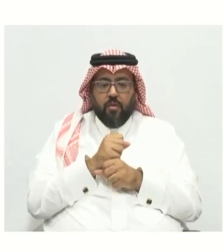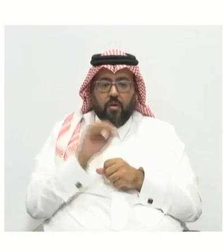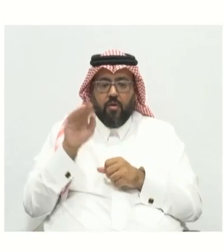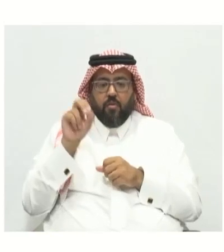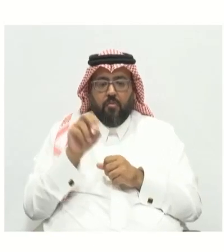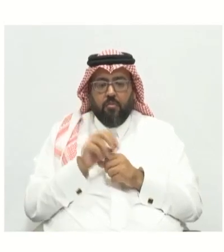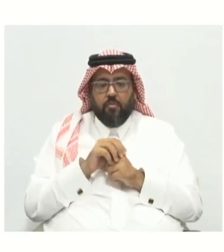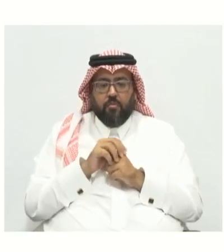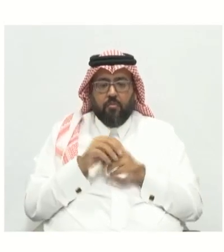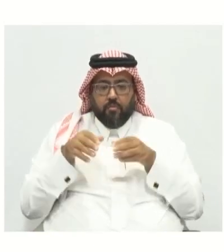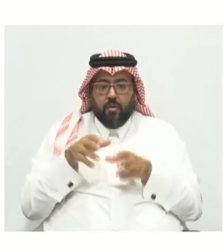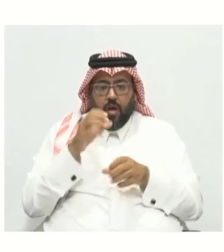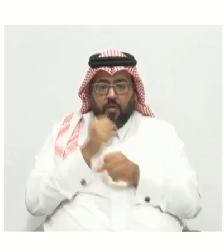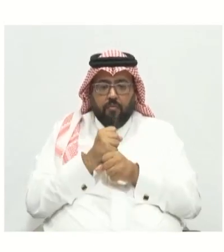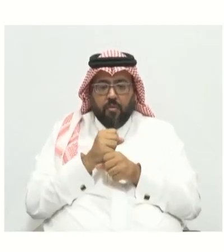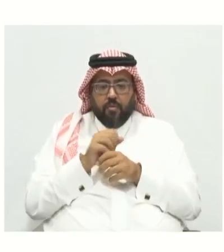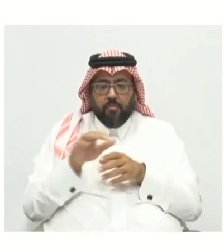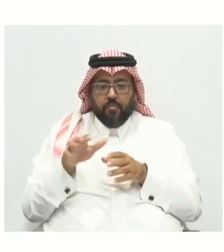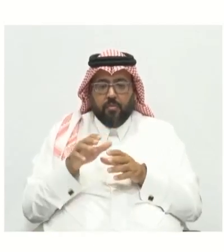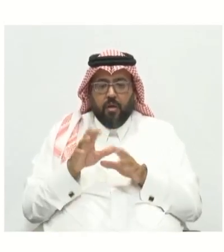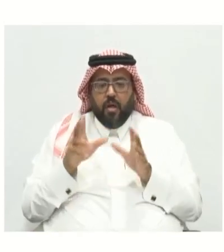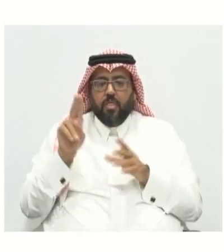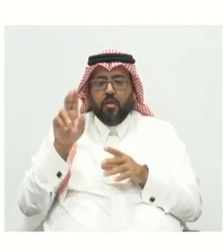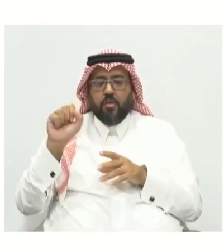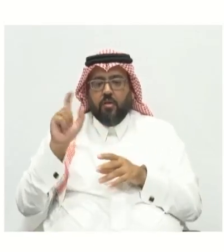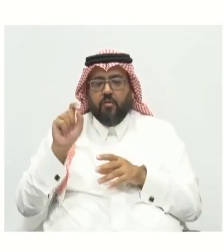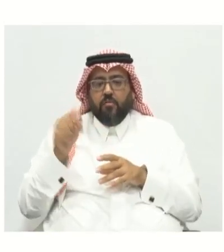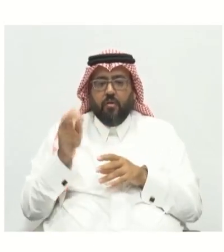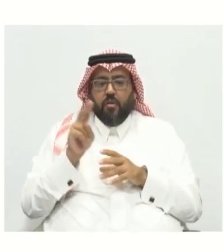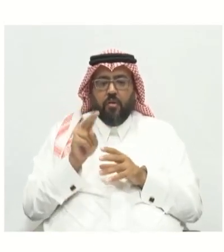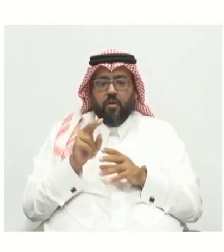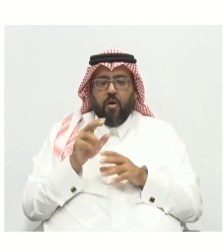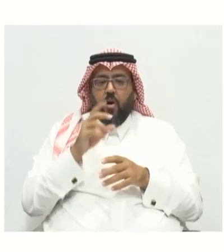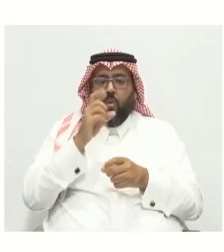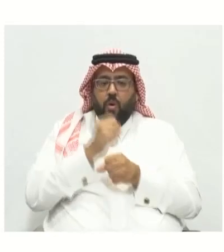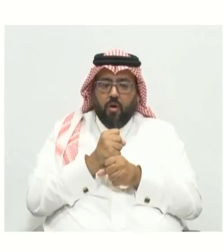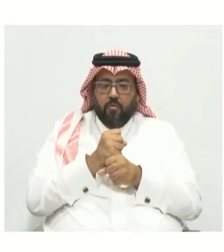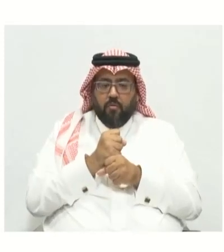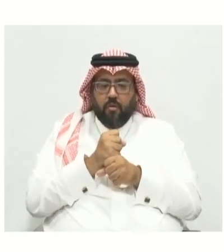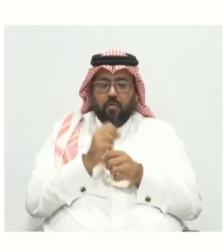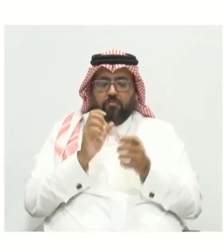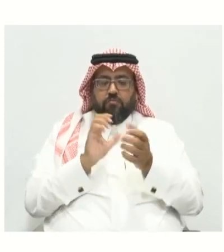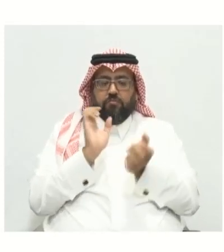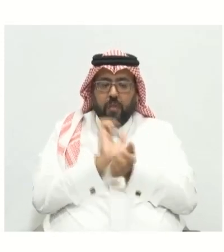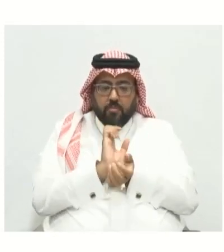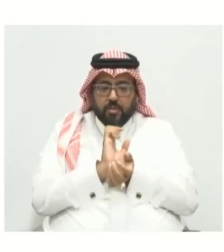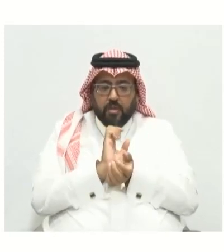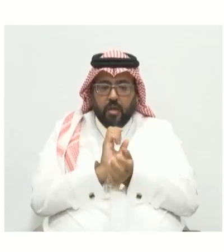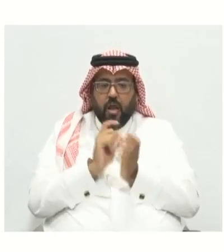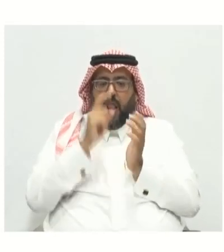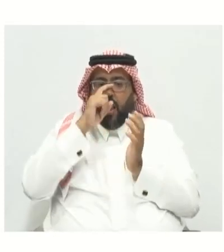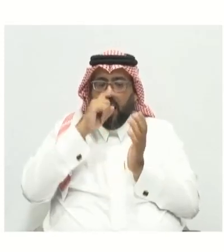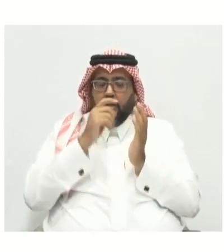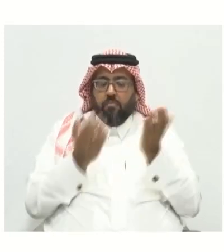اولا من جانب حفظ الحقوق جانب التصرفات فلا يجوز التوقيف او الحبس الا بموجب الانظمه والاحكام القضائيه